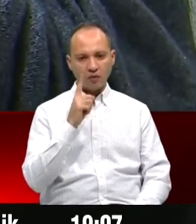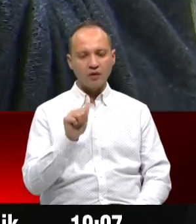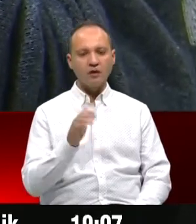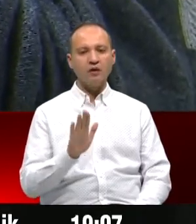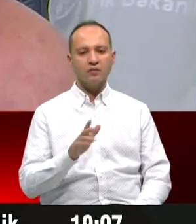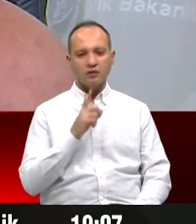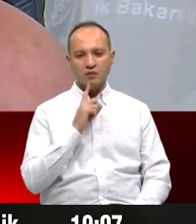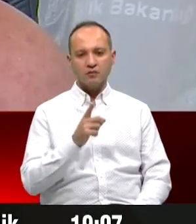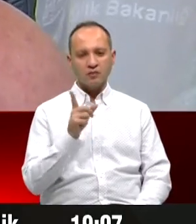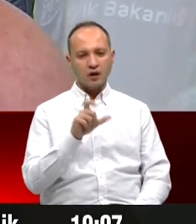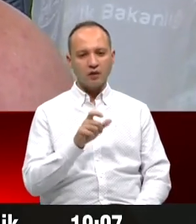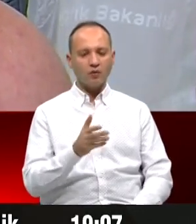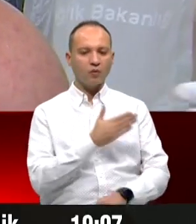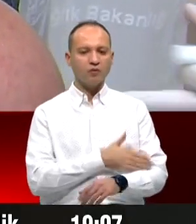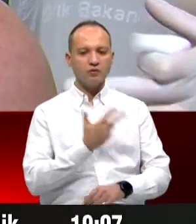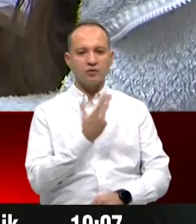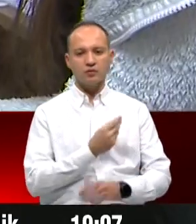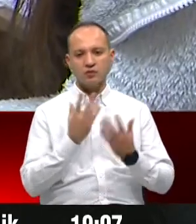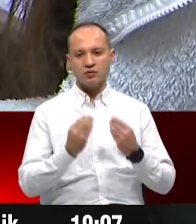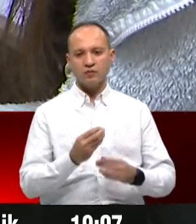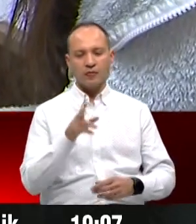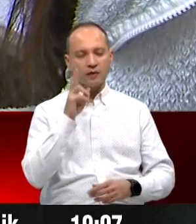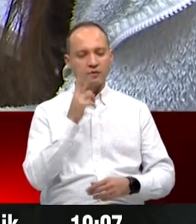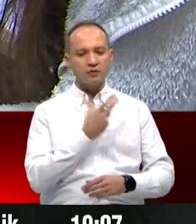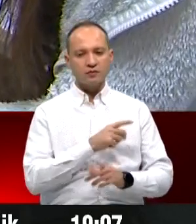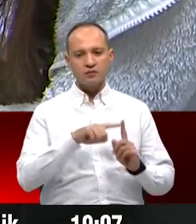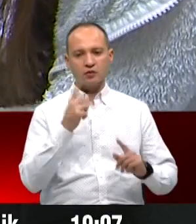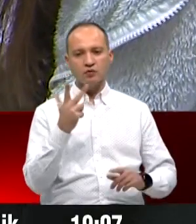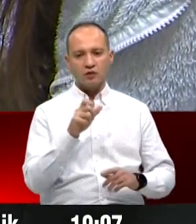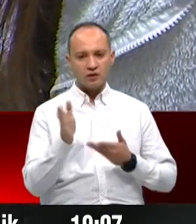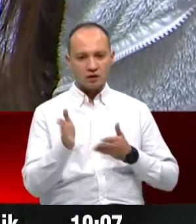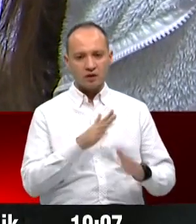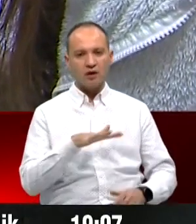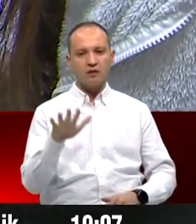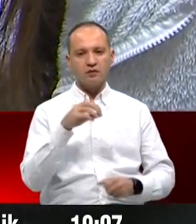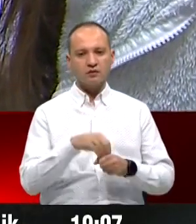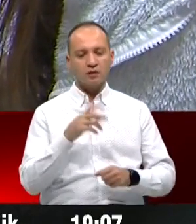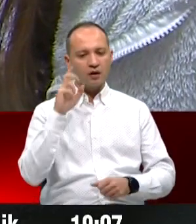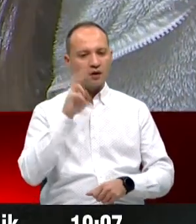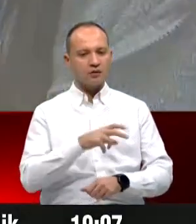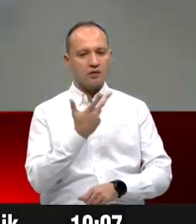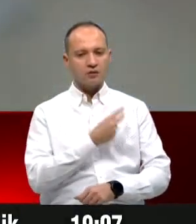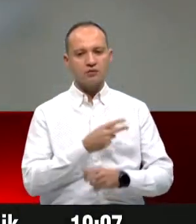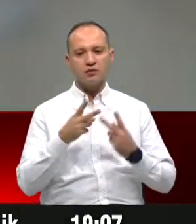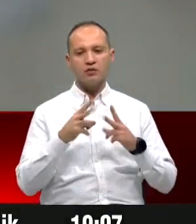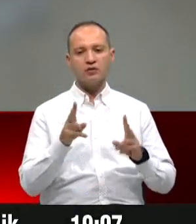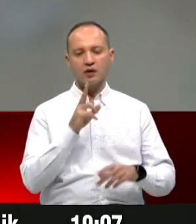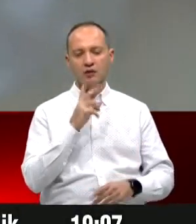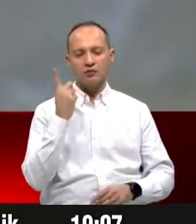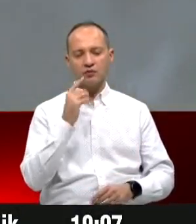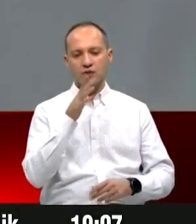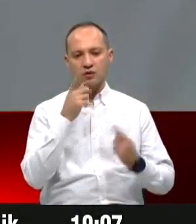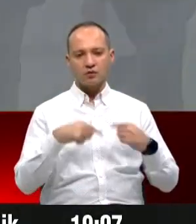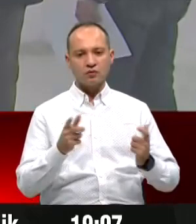kalmadı herhalde. Evet, bir ay daha önce yaptırmış olacağım. Son aşının üzerinden 3 ay geçen herkes için hatırlatma dozu açıldı. Karar dün